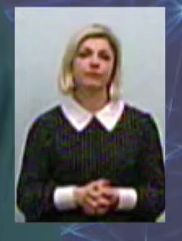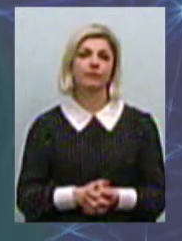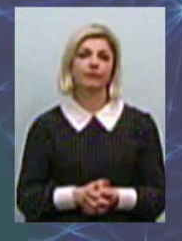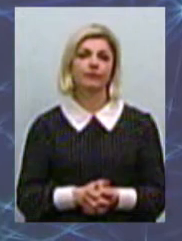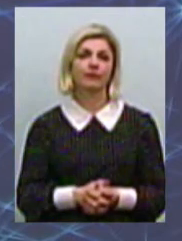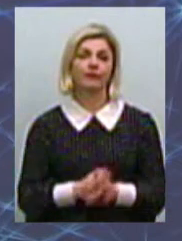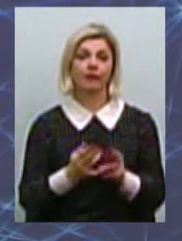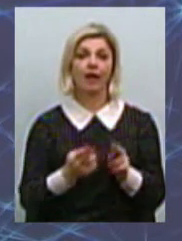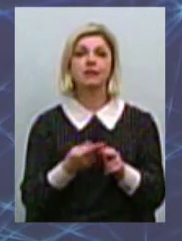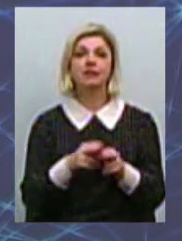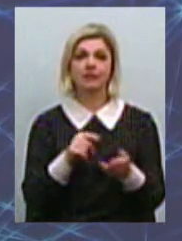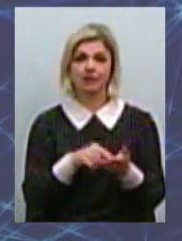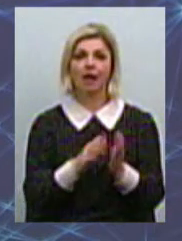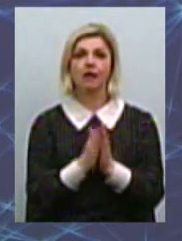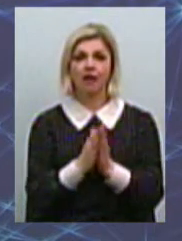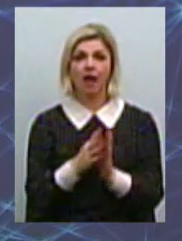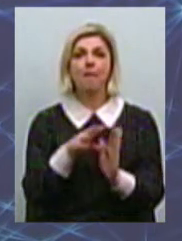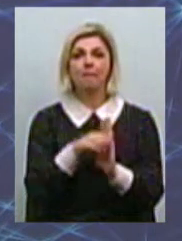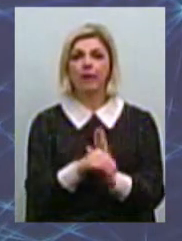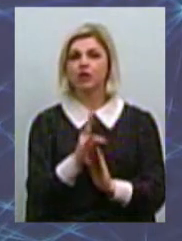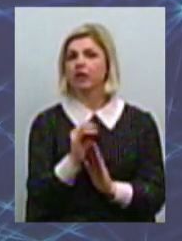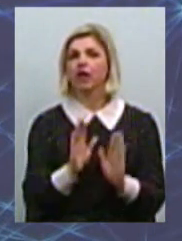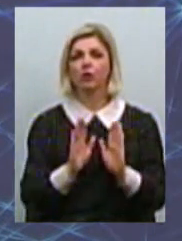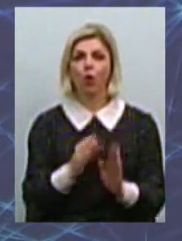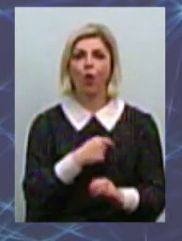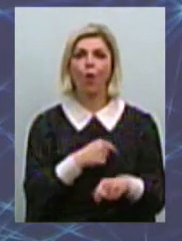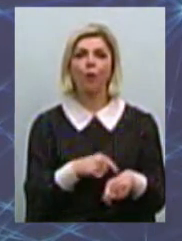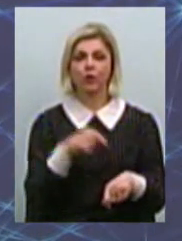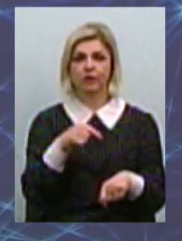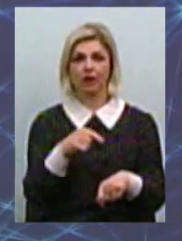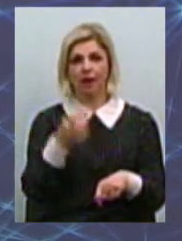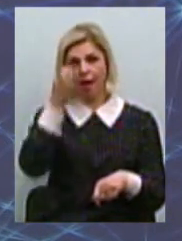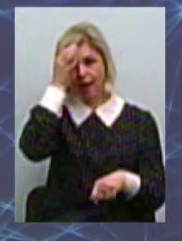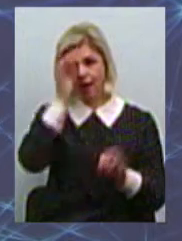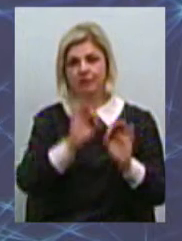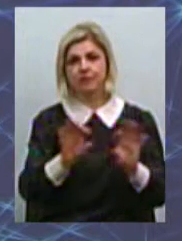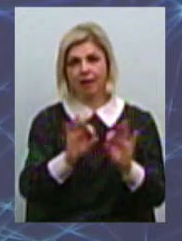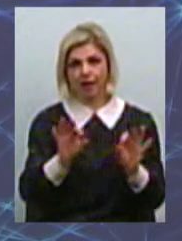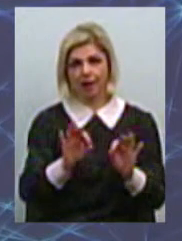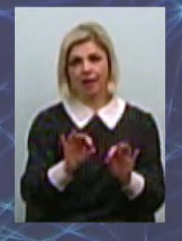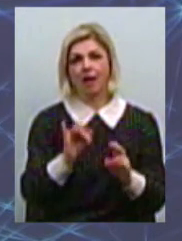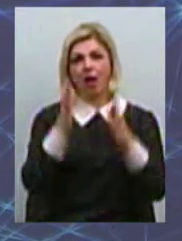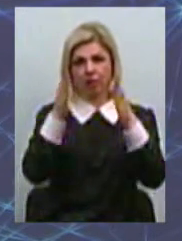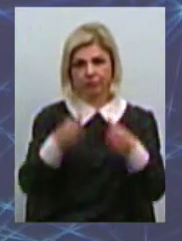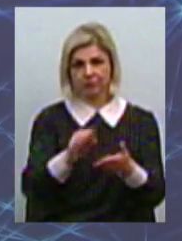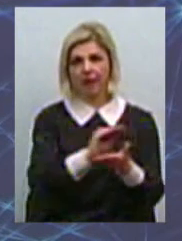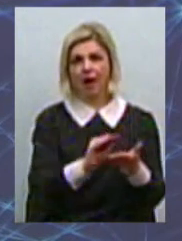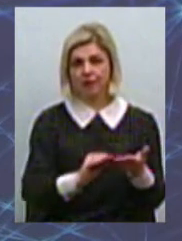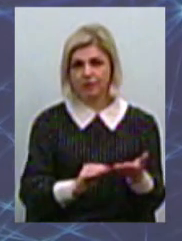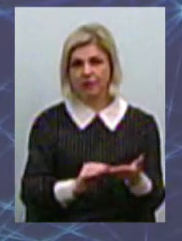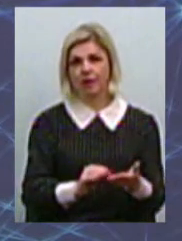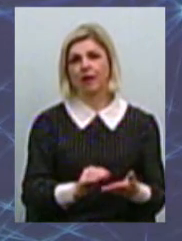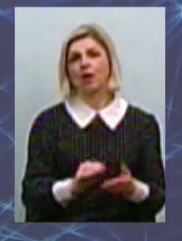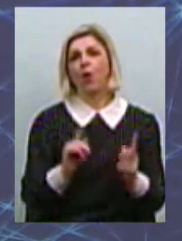Ця книга, вона вміщує не тільки емоційні есе, нариси, уривки